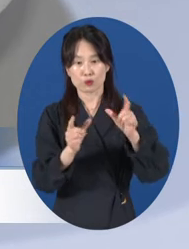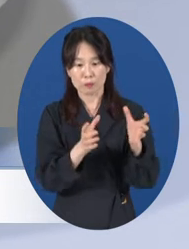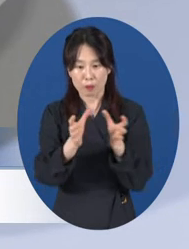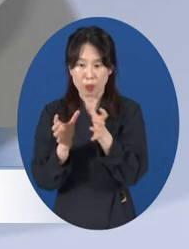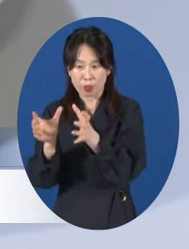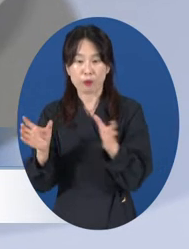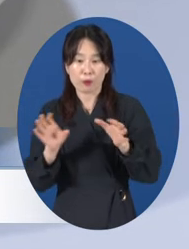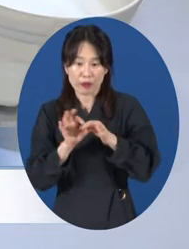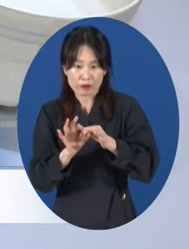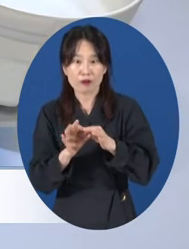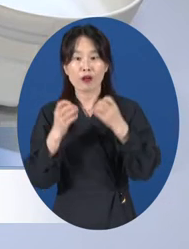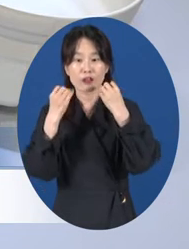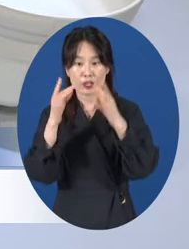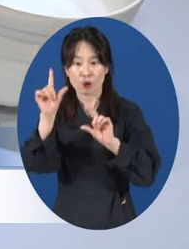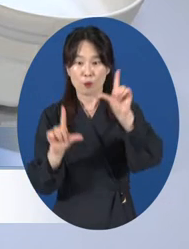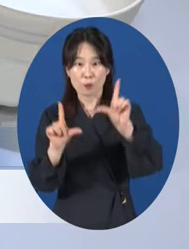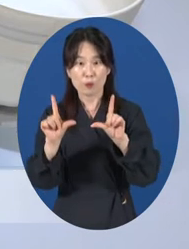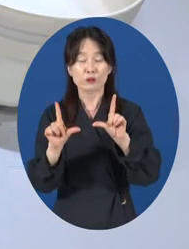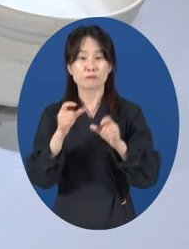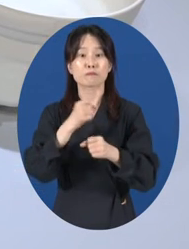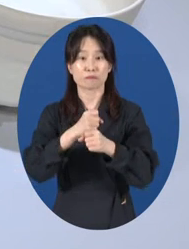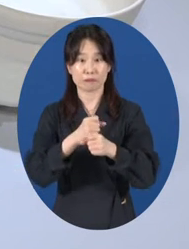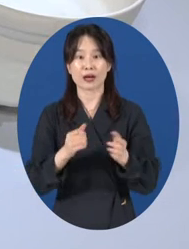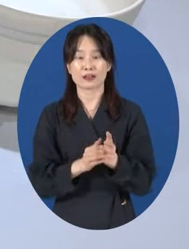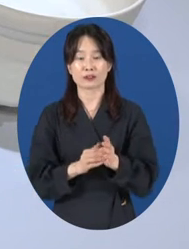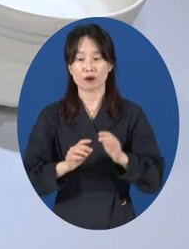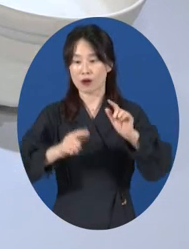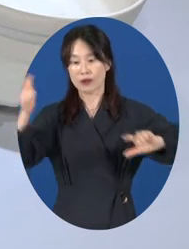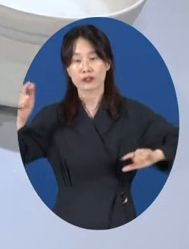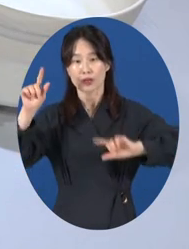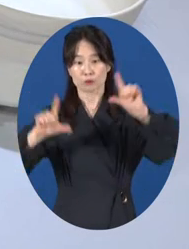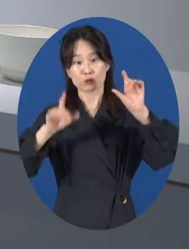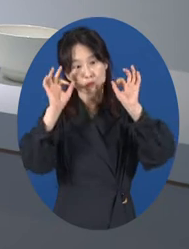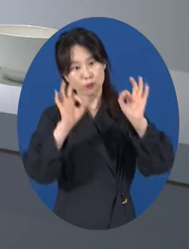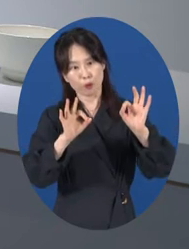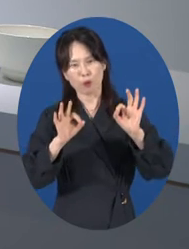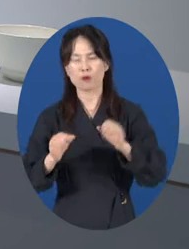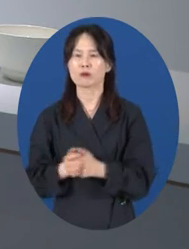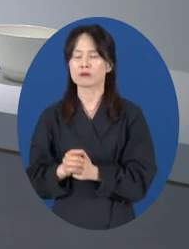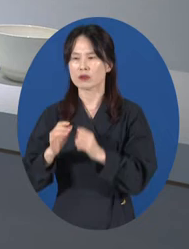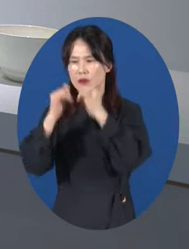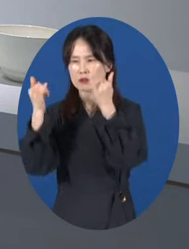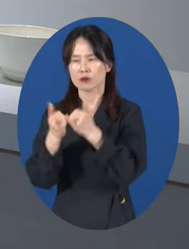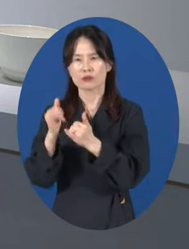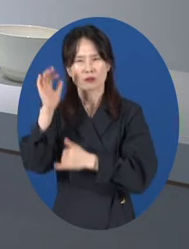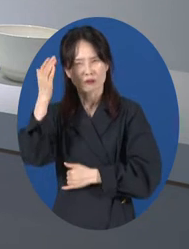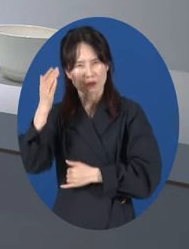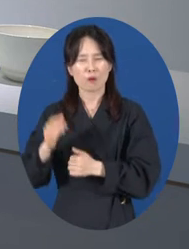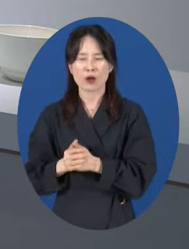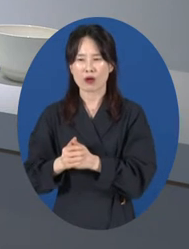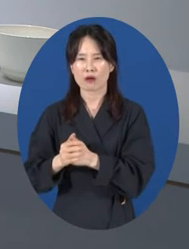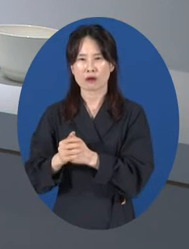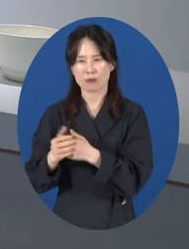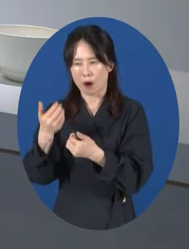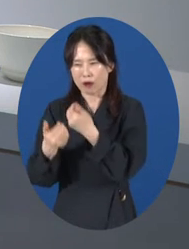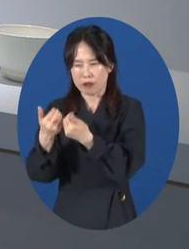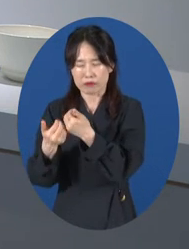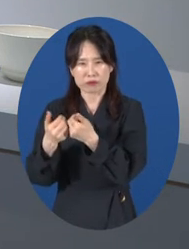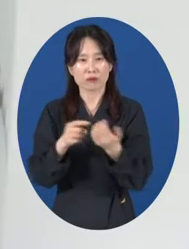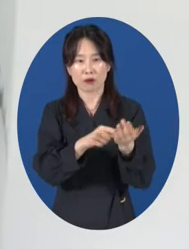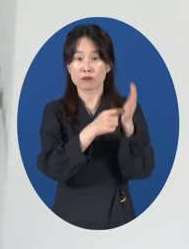새로운 작품을 만들어냈습니다. 비대칭적인 모습을 통해 수많은 대립과 갈등을 안고 사는 현대사회의 메시지를